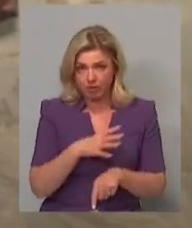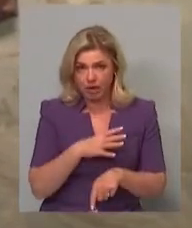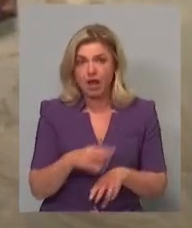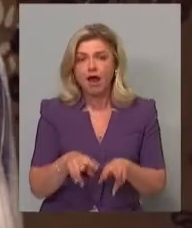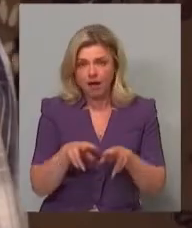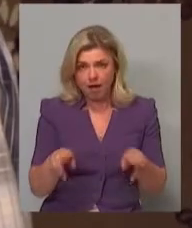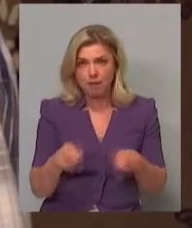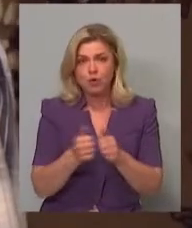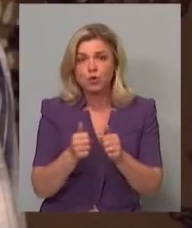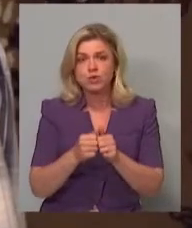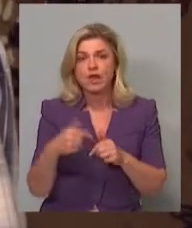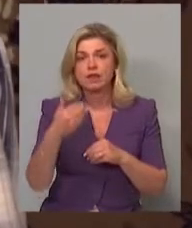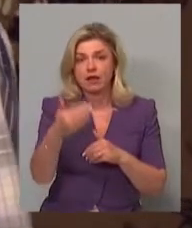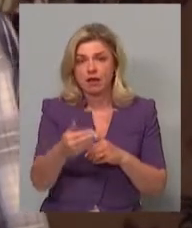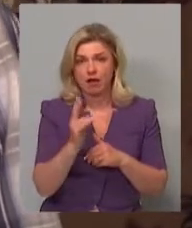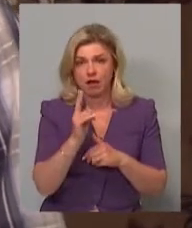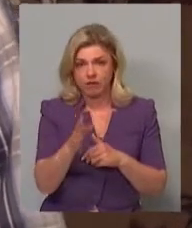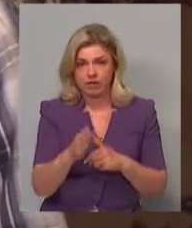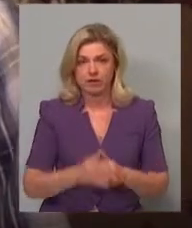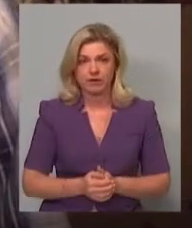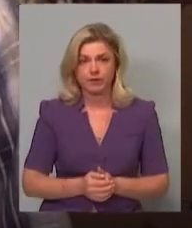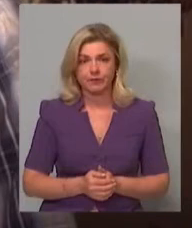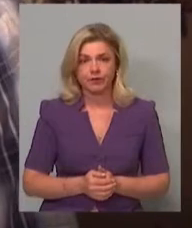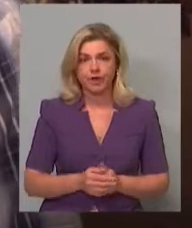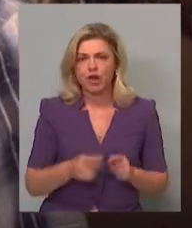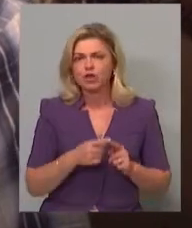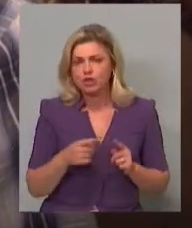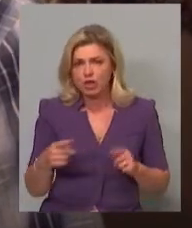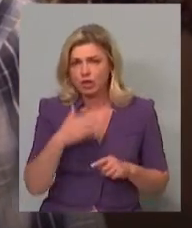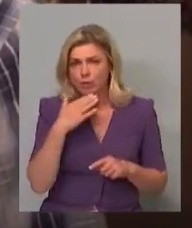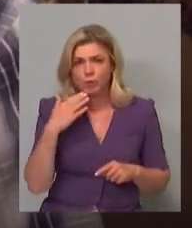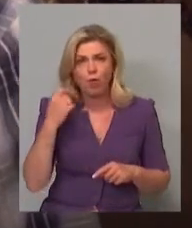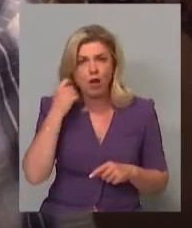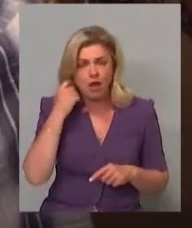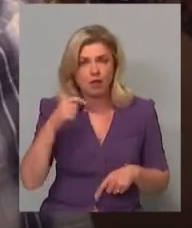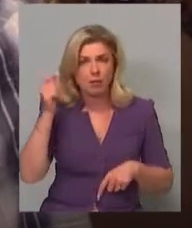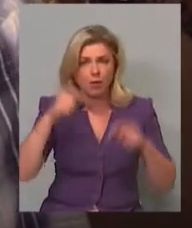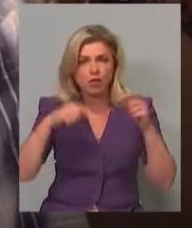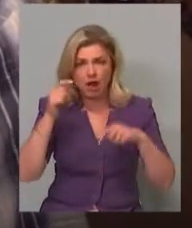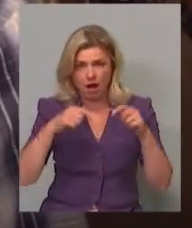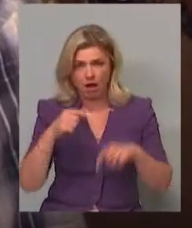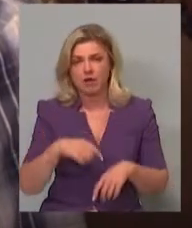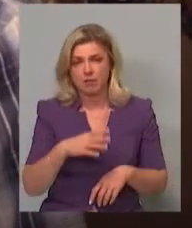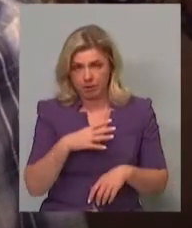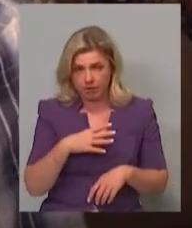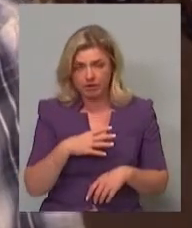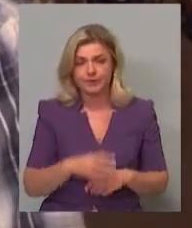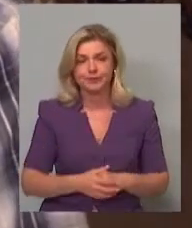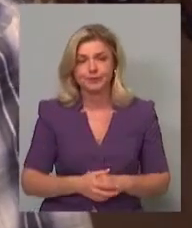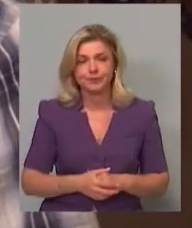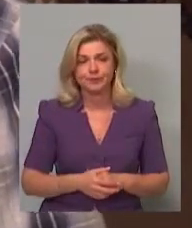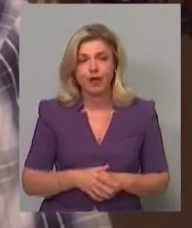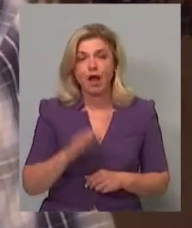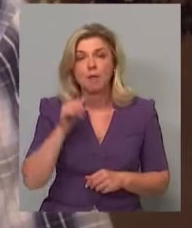сусідній квартирі. Це, виходить, вже в течение многих лет протікало. Це протягом багатьох років протікало,